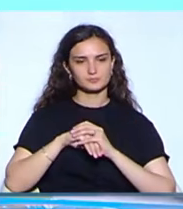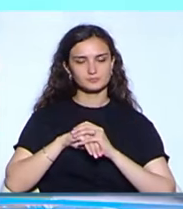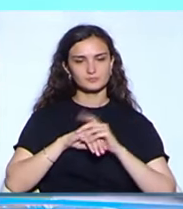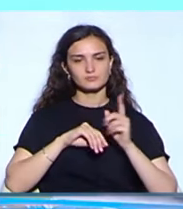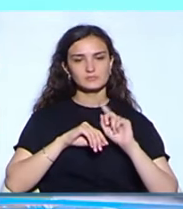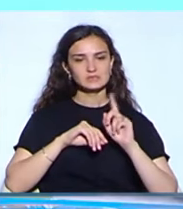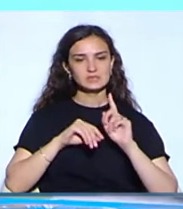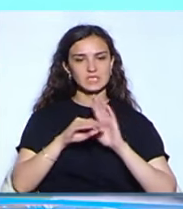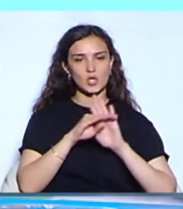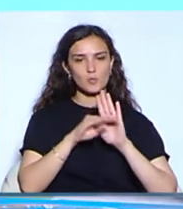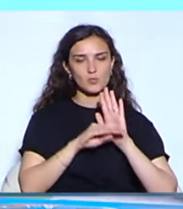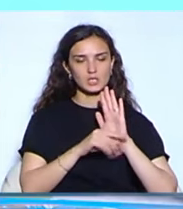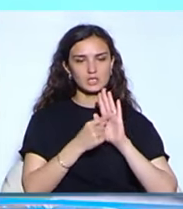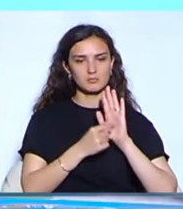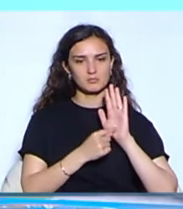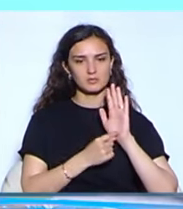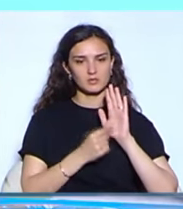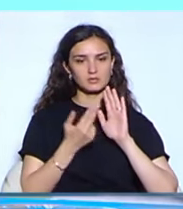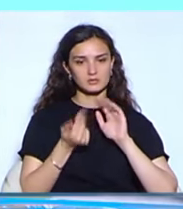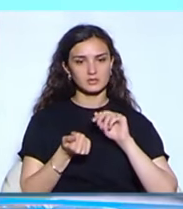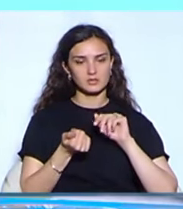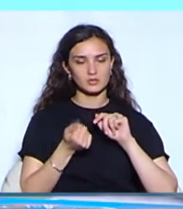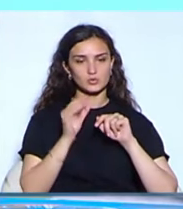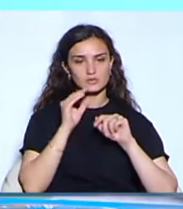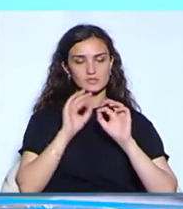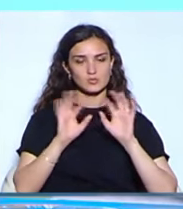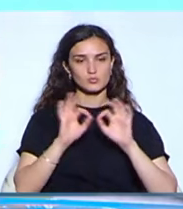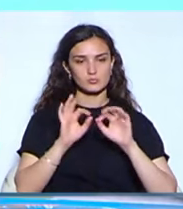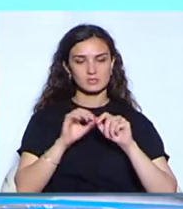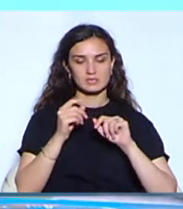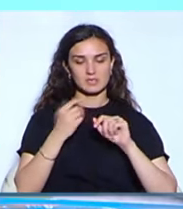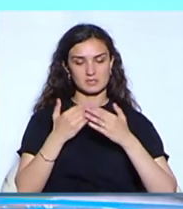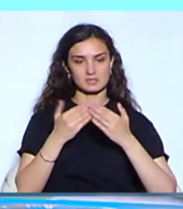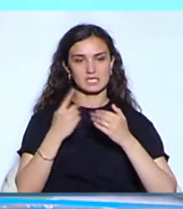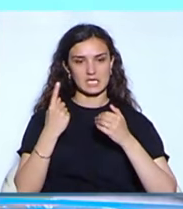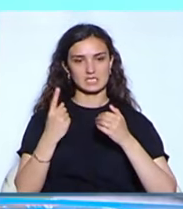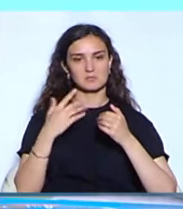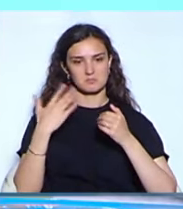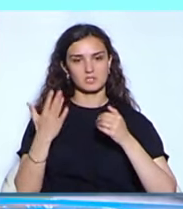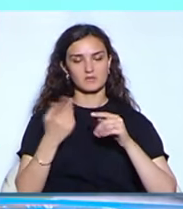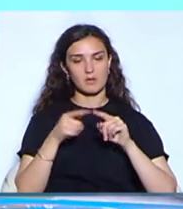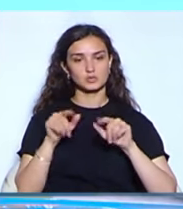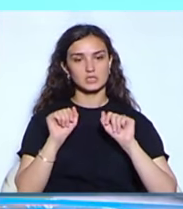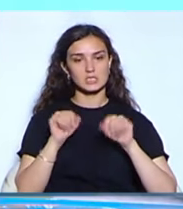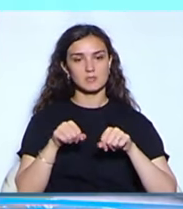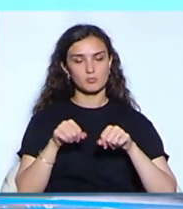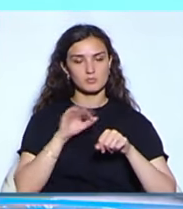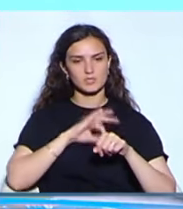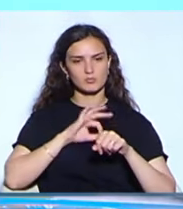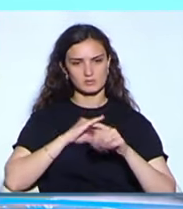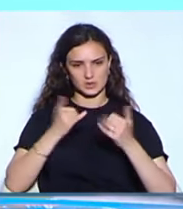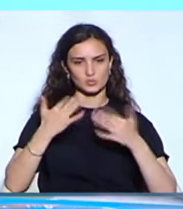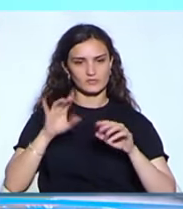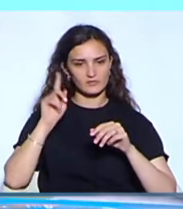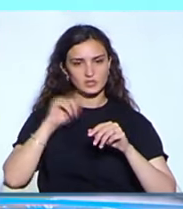რა კომპონენტები იგულისხმება და როდესაც ვლაპარაკობთ ერთი მხრივ ამ შესაძლებლობის გამოყენებაზე, რა კი დღეს